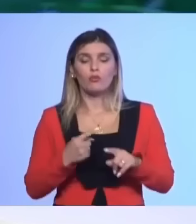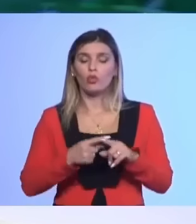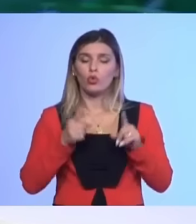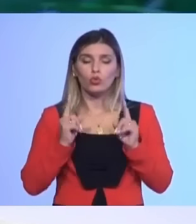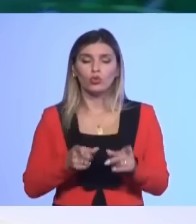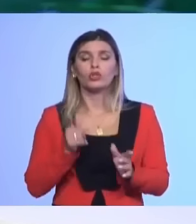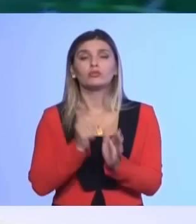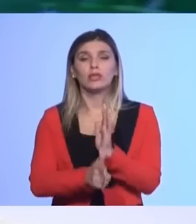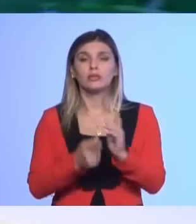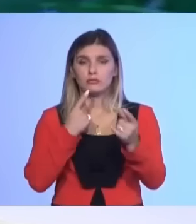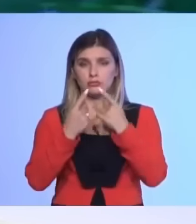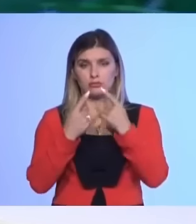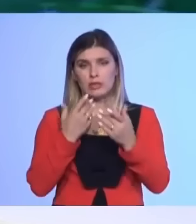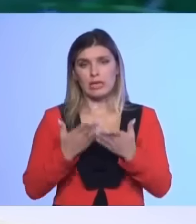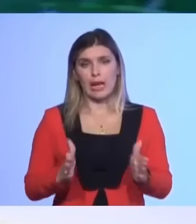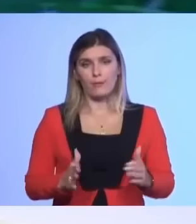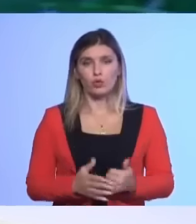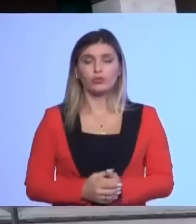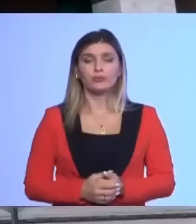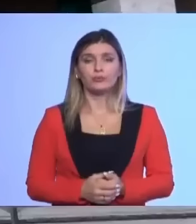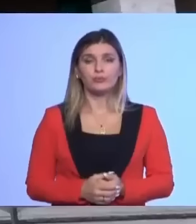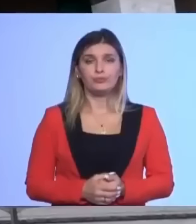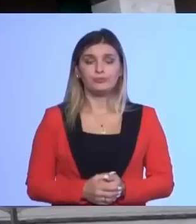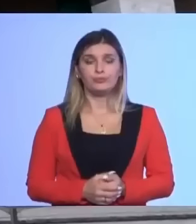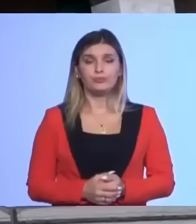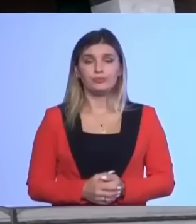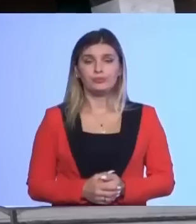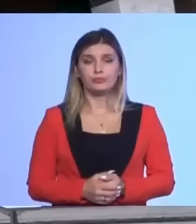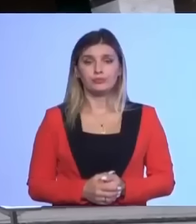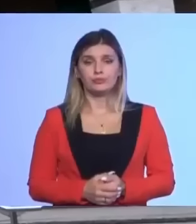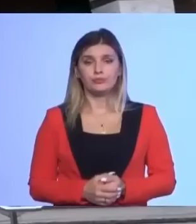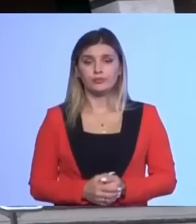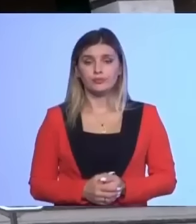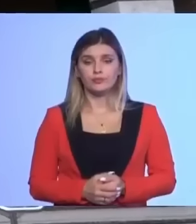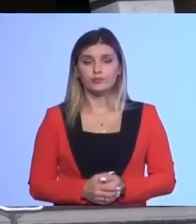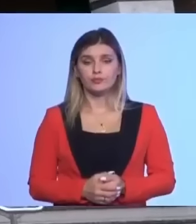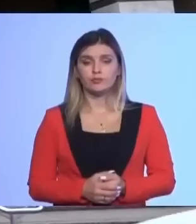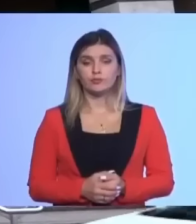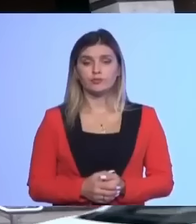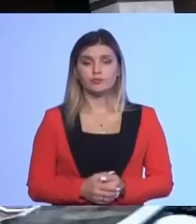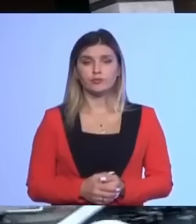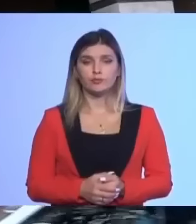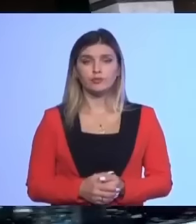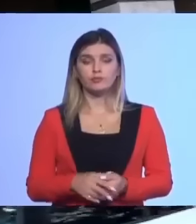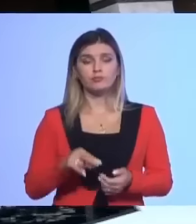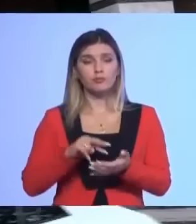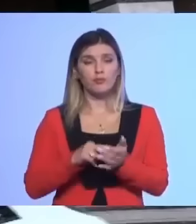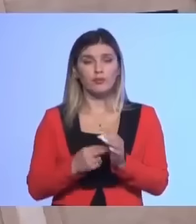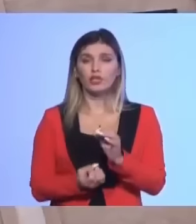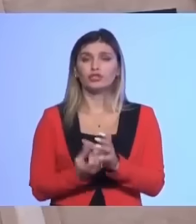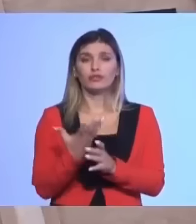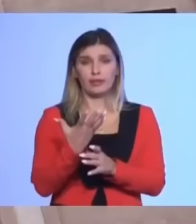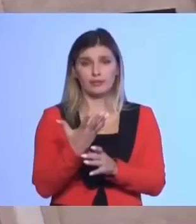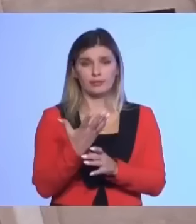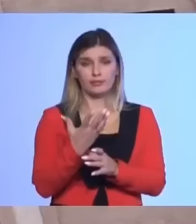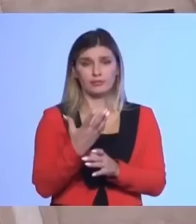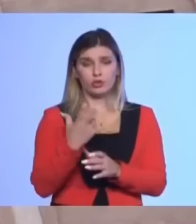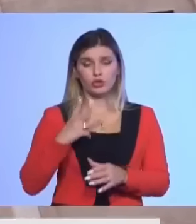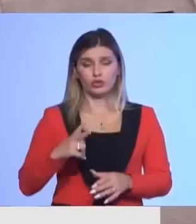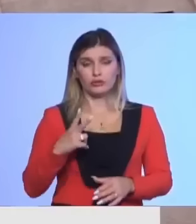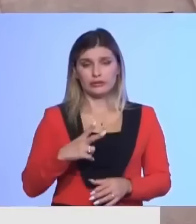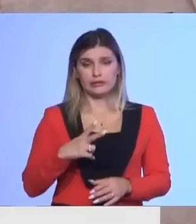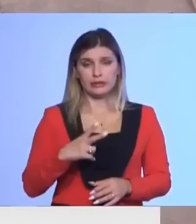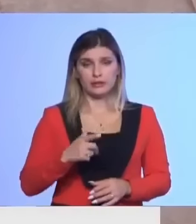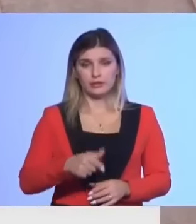kalojë në diskutimin publik. Plani zhvillimor komunal i kryeqytetit